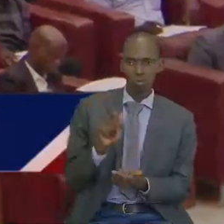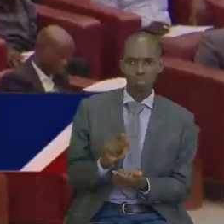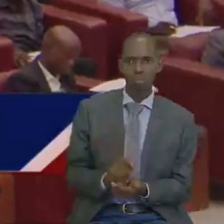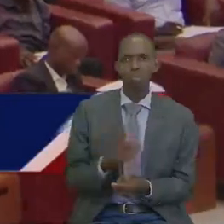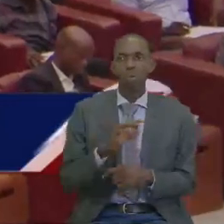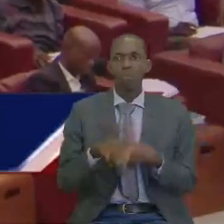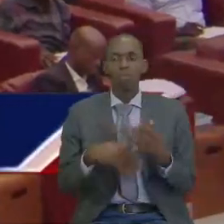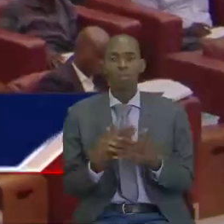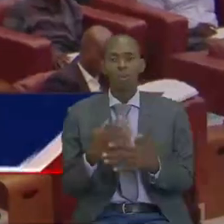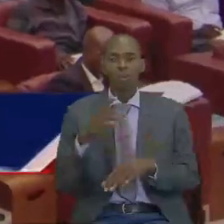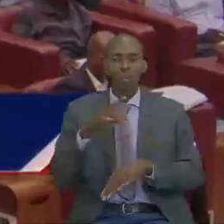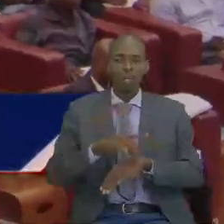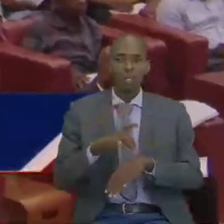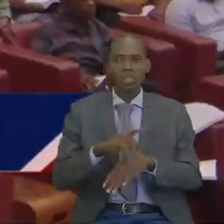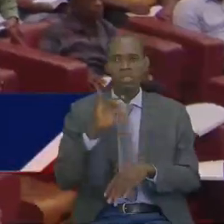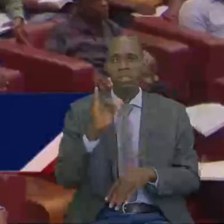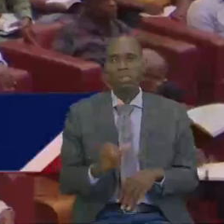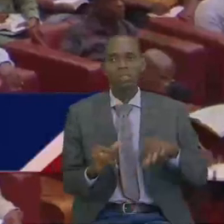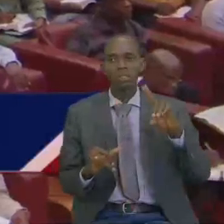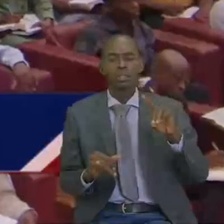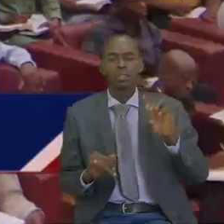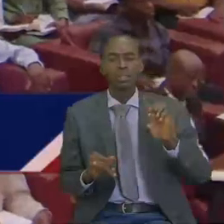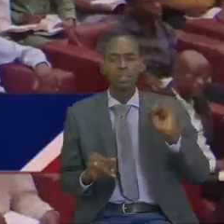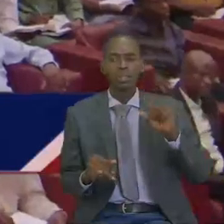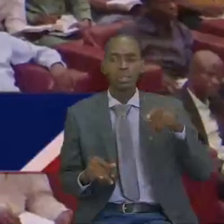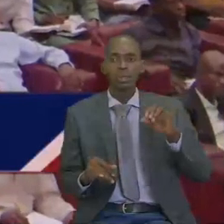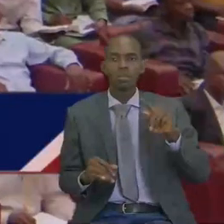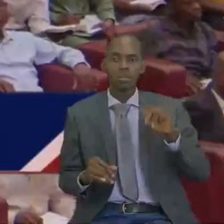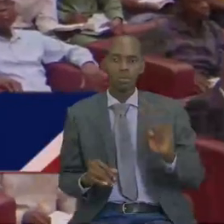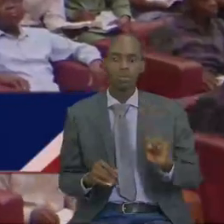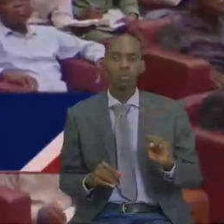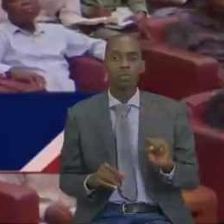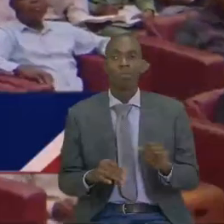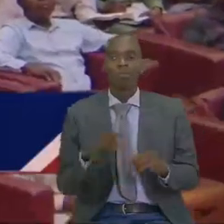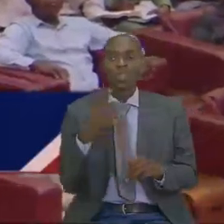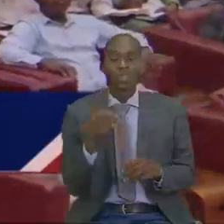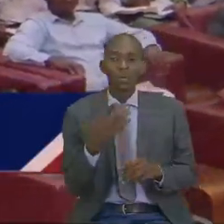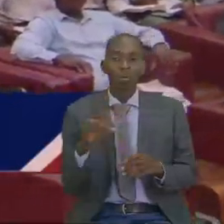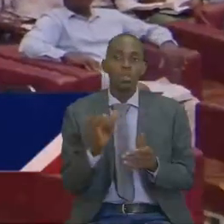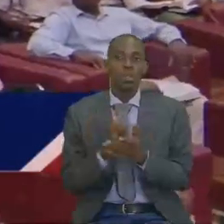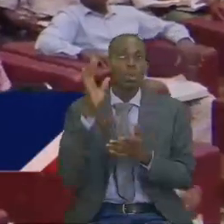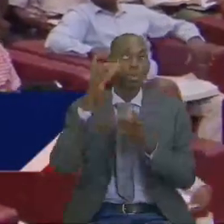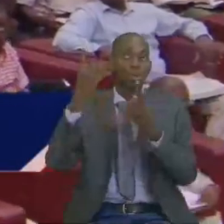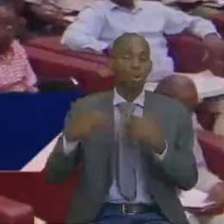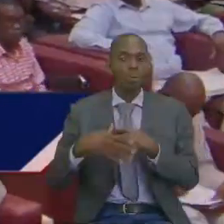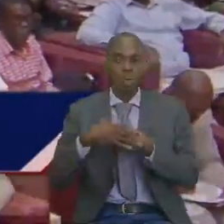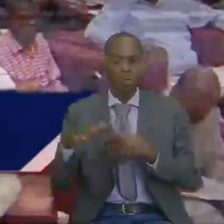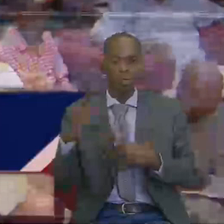despots terrestres, de tous les tyrans terrestres. La détérioration prédite. Ce qui viendra après le